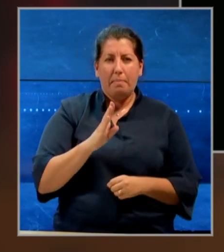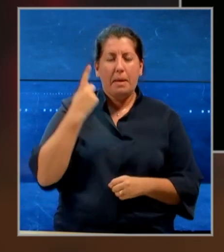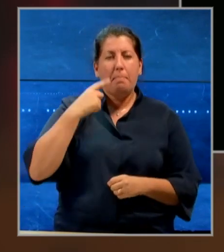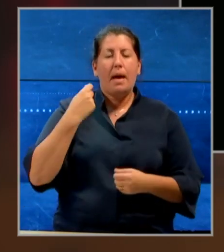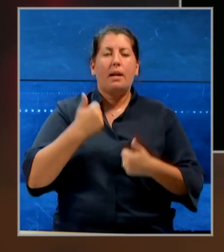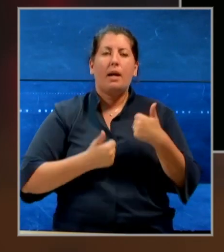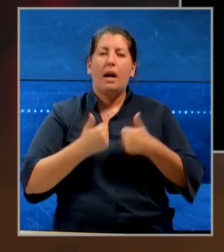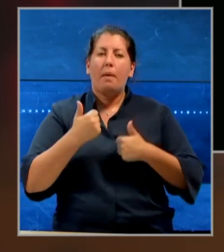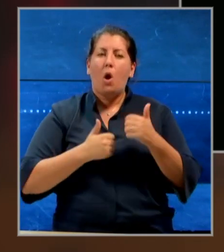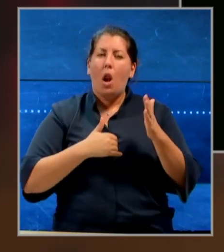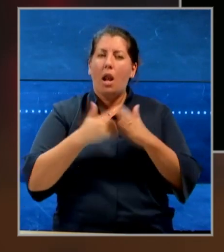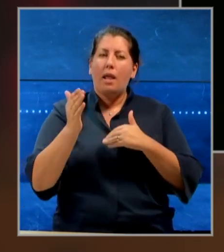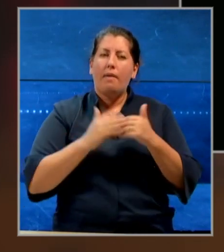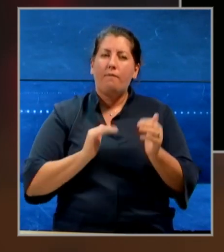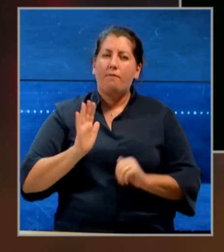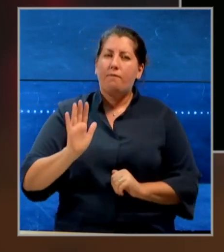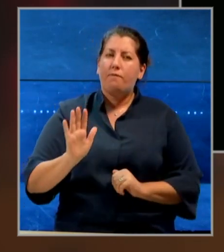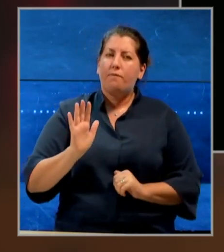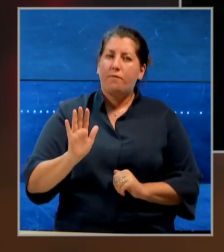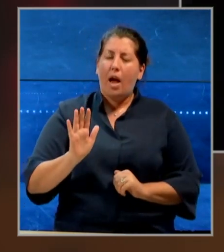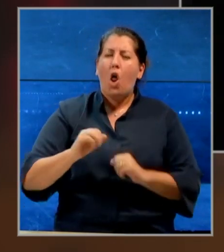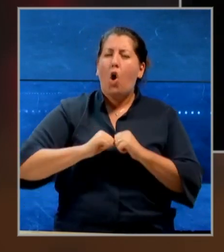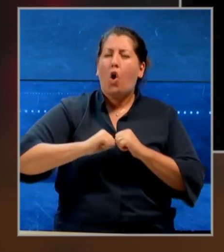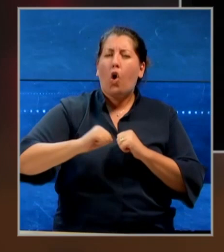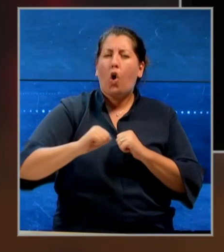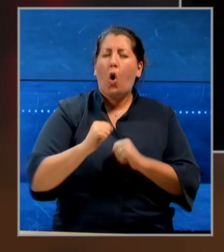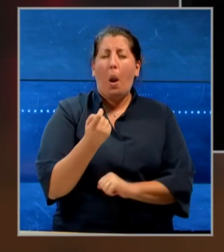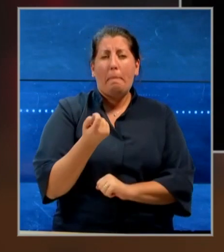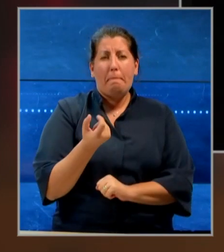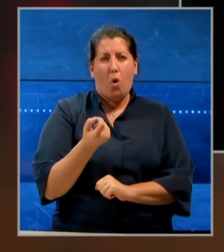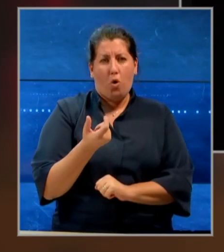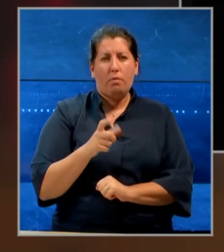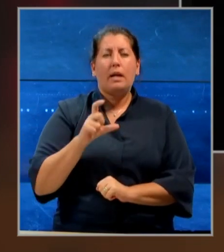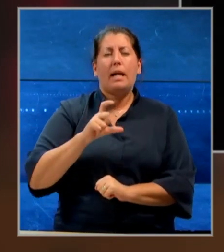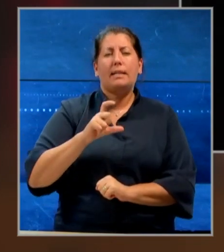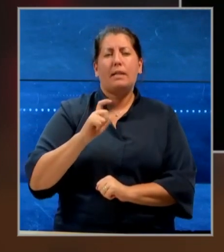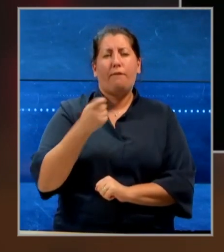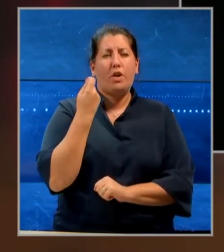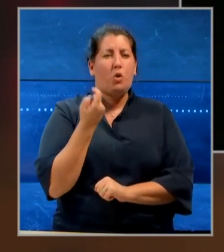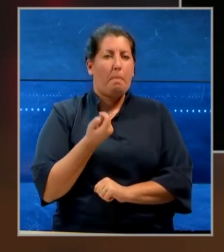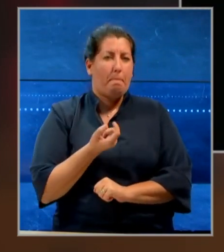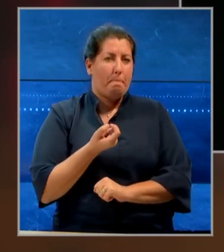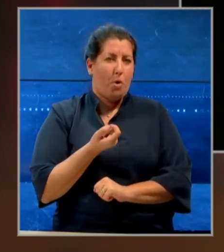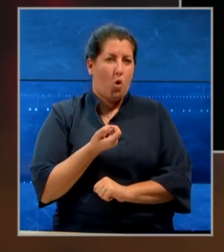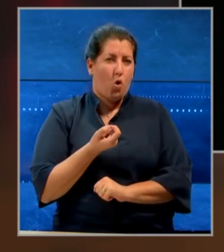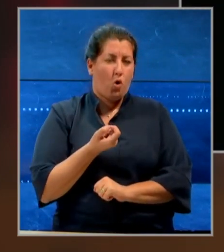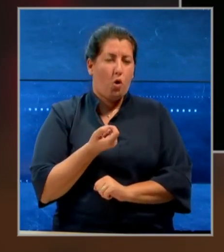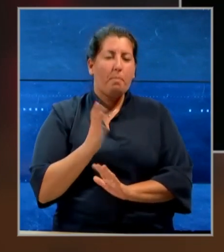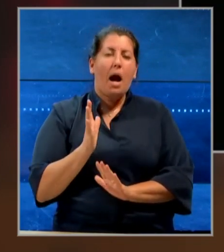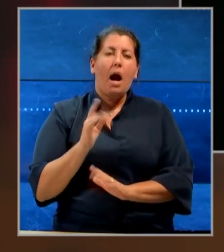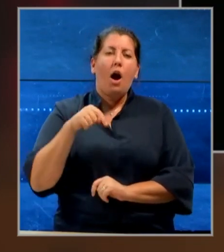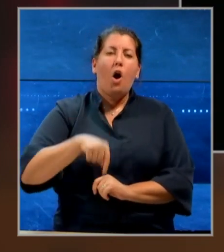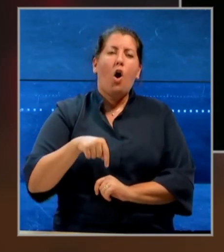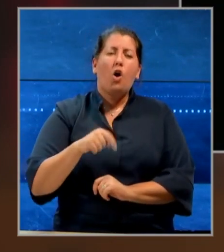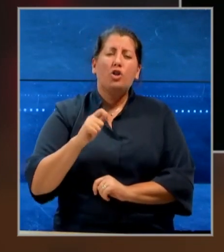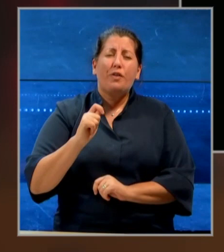anche loro di livello. Hanno preso pochissimi gol, è una squadra che ha vinto poco, però è una squadra che a oggi ha poche vittorie,